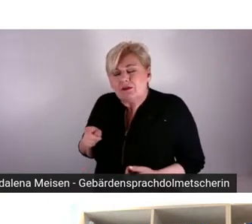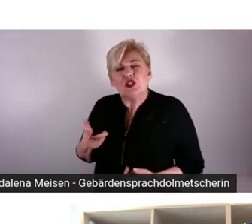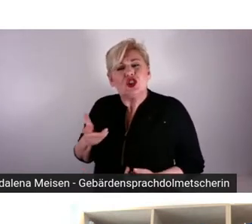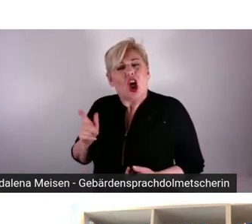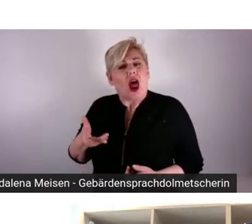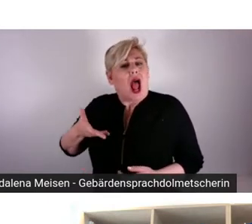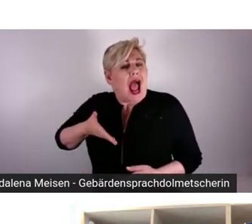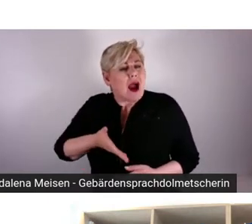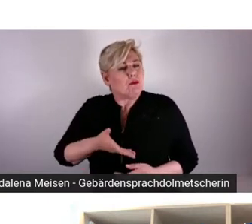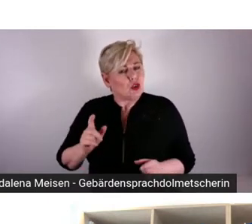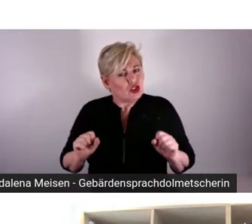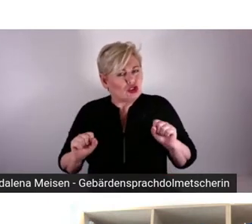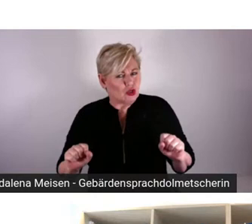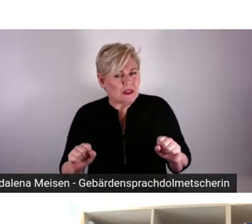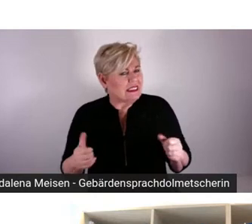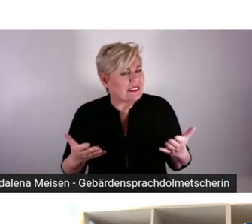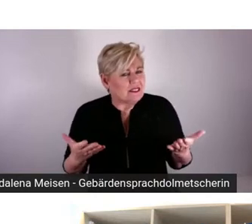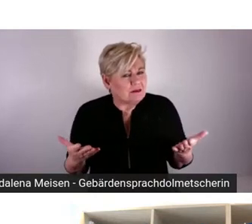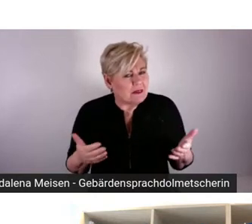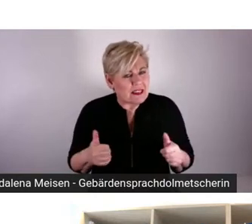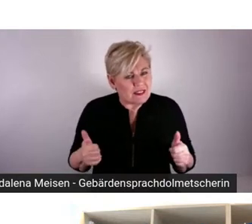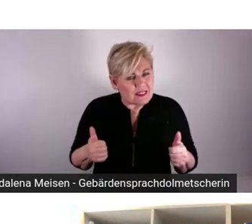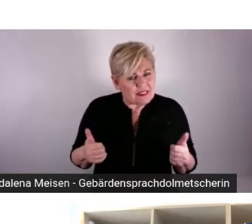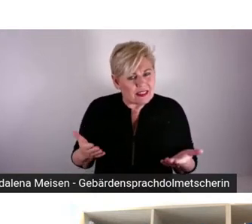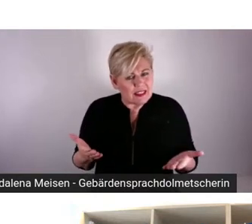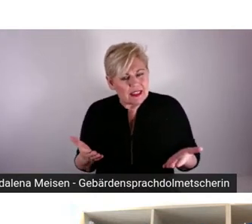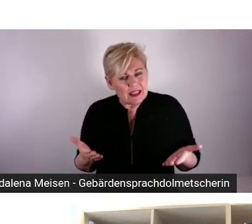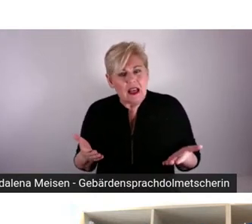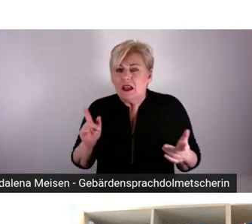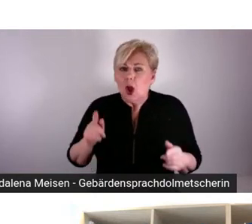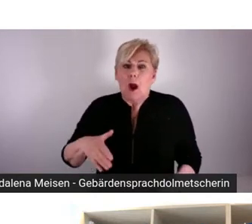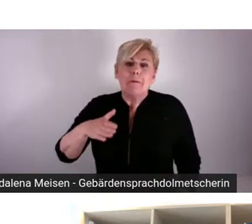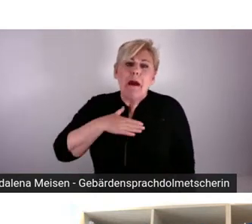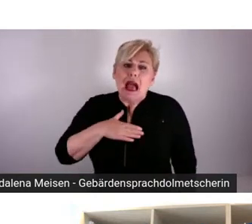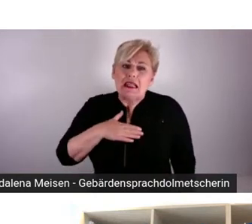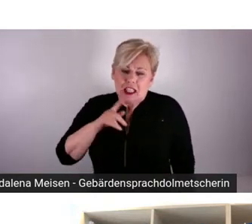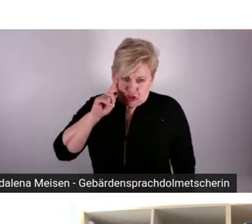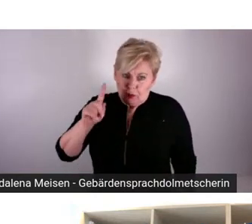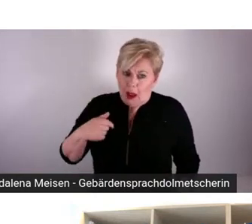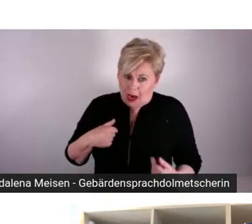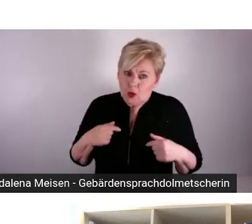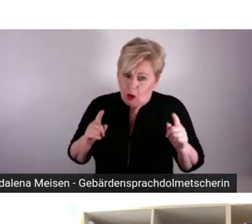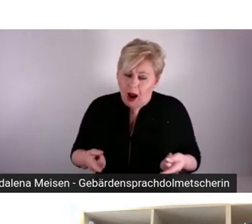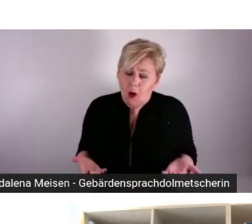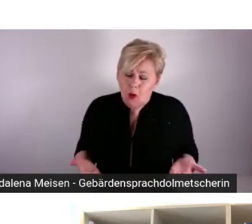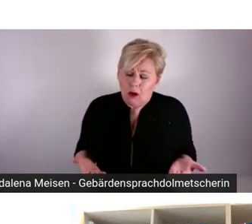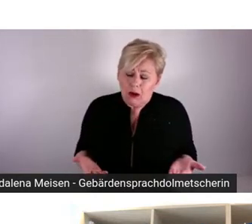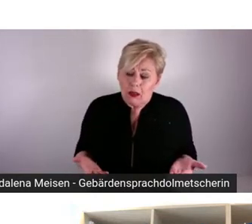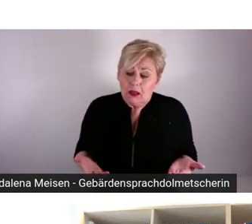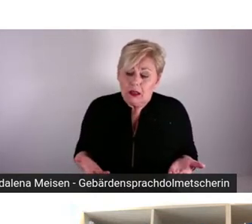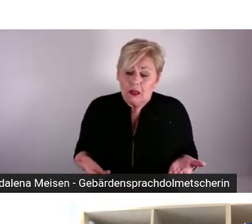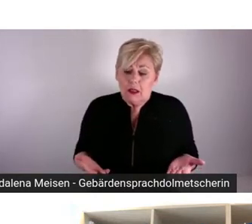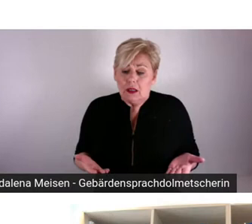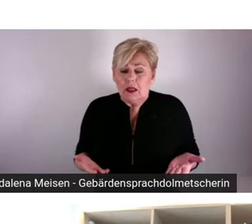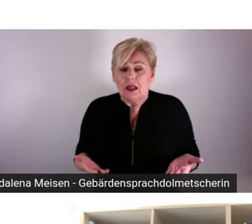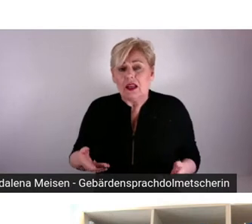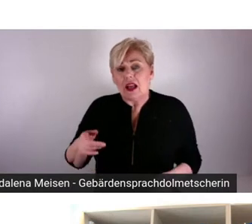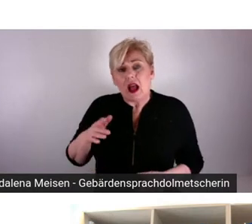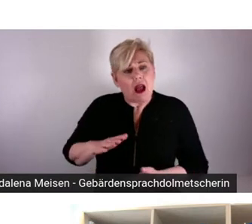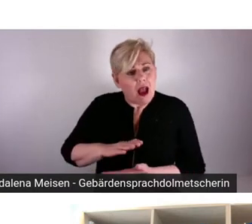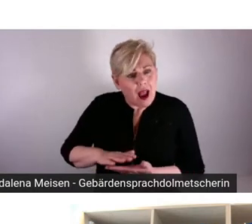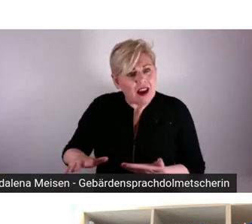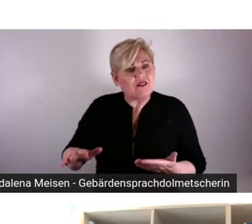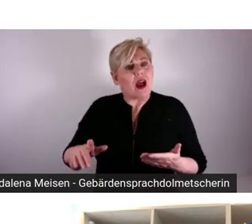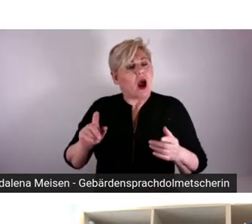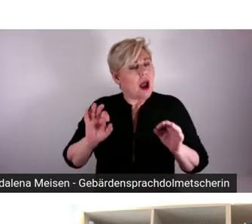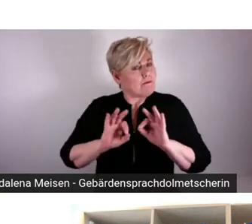Und es liegt nahe, und das ist auch eine Position des Paritätischen, dass das, was am einfachsten, was am effektiven vor Armut